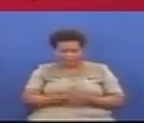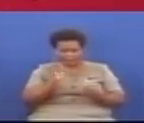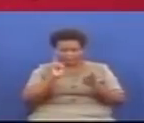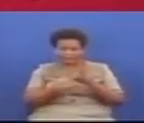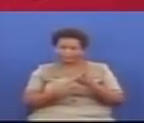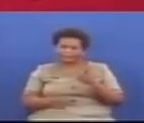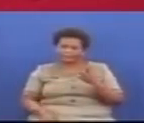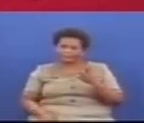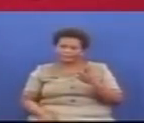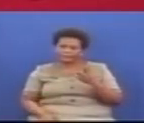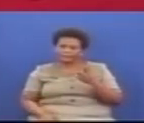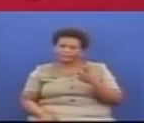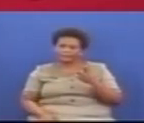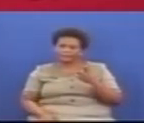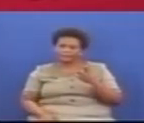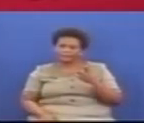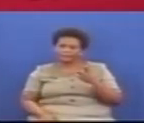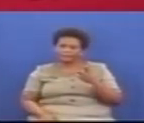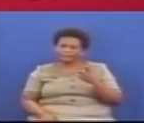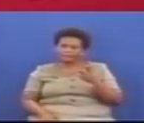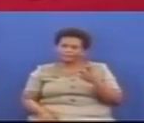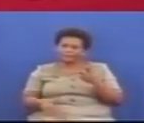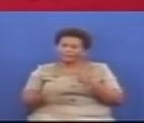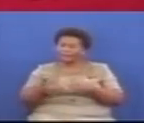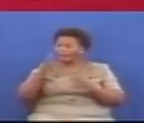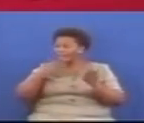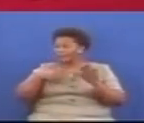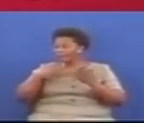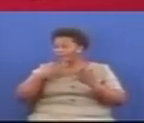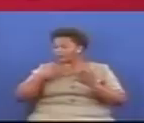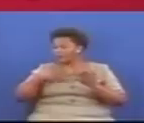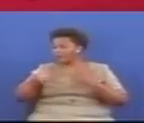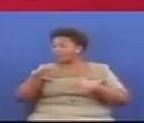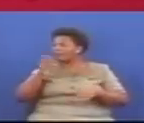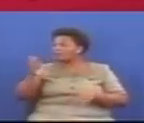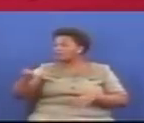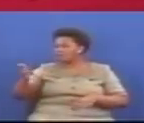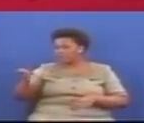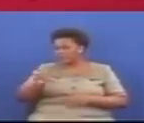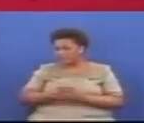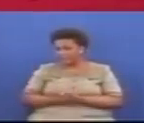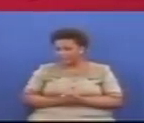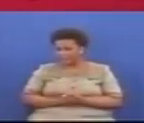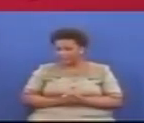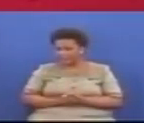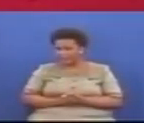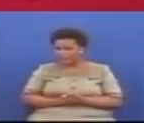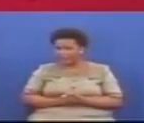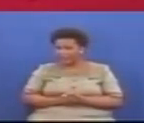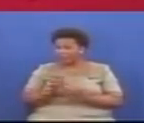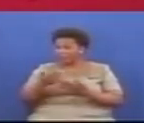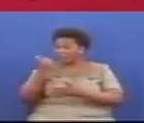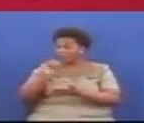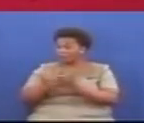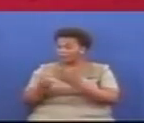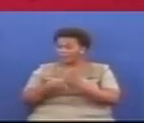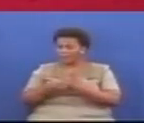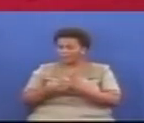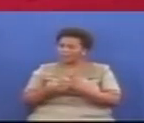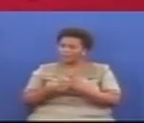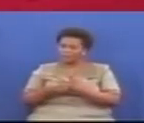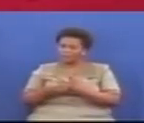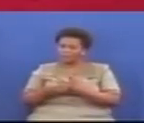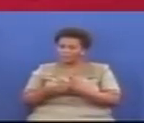Spika, kwanza nimpongeze Mheshimiwa Lusinde kwa sababu inaonekana ni mbunge ambaye